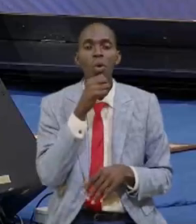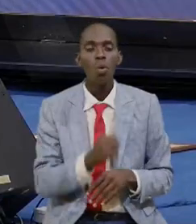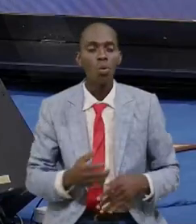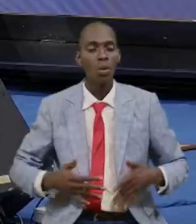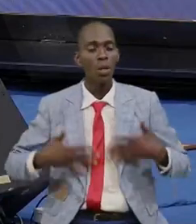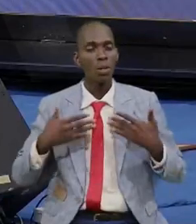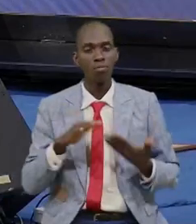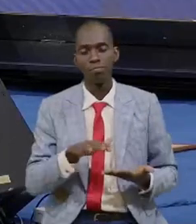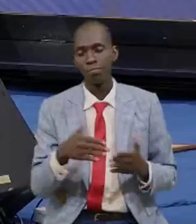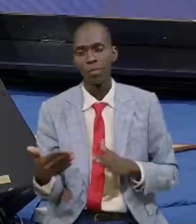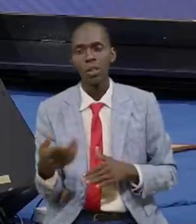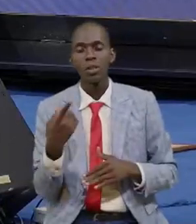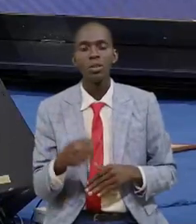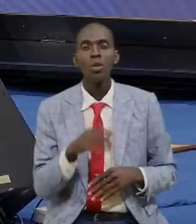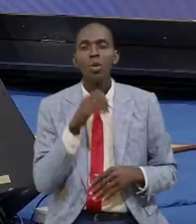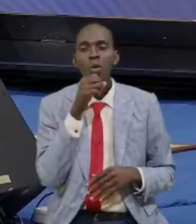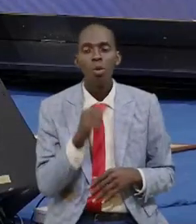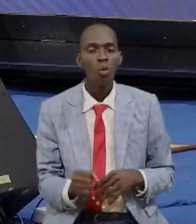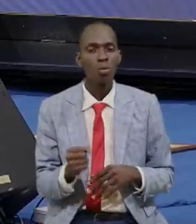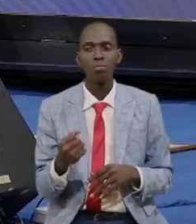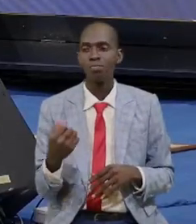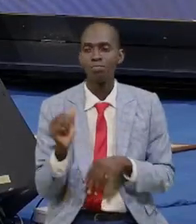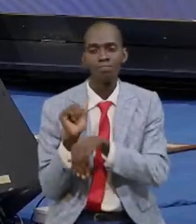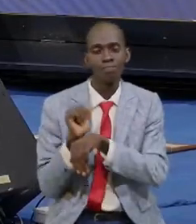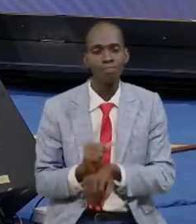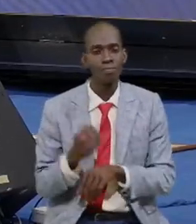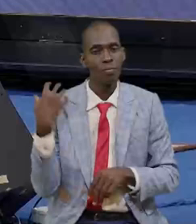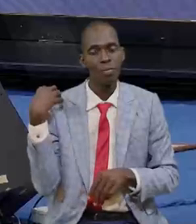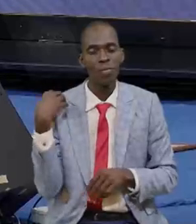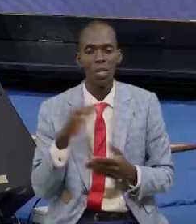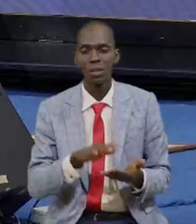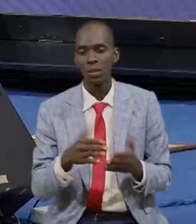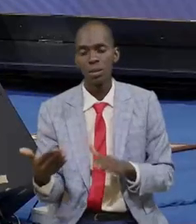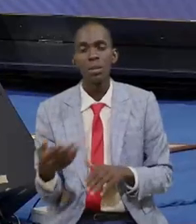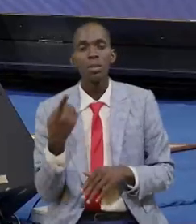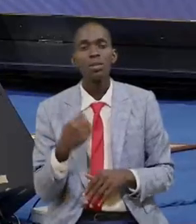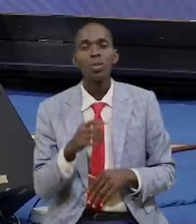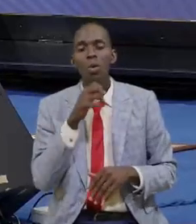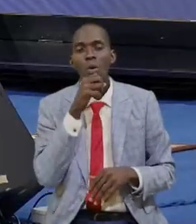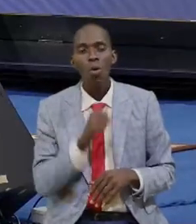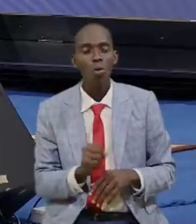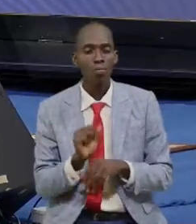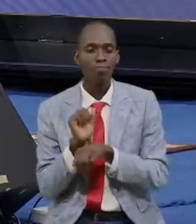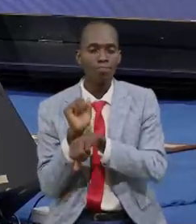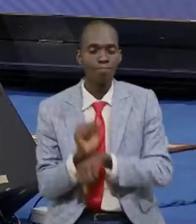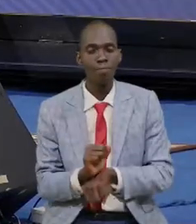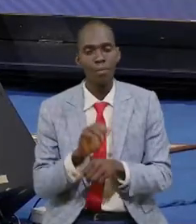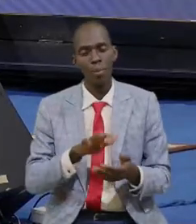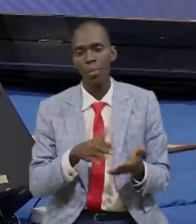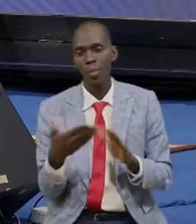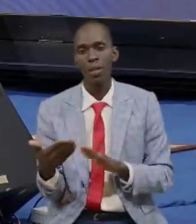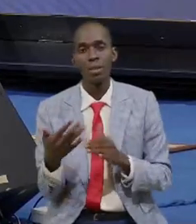La loi est morte. L'ancienne vie est morte. L'ancien chef de corvée est mort.